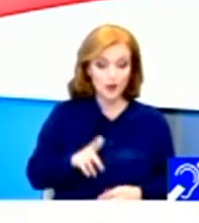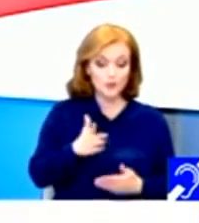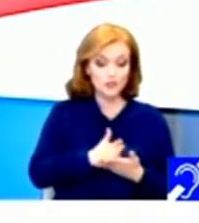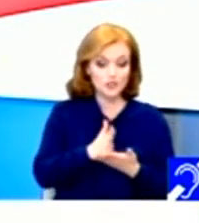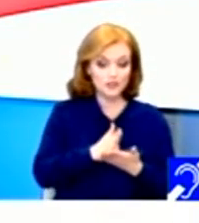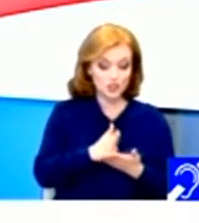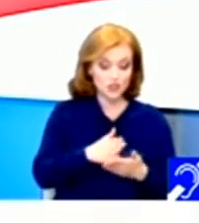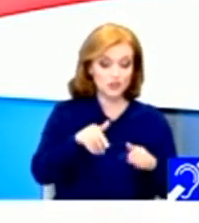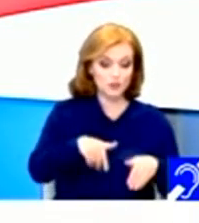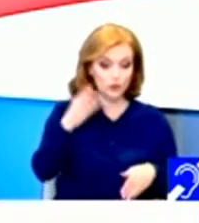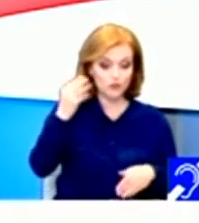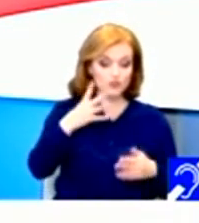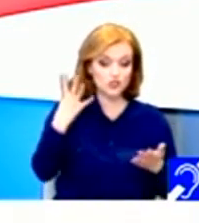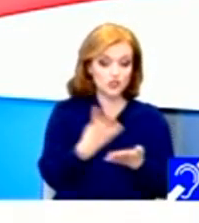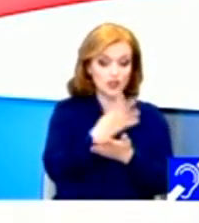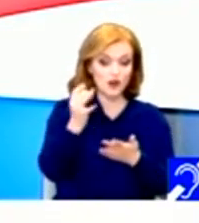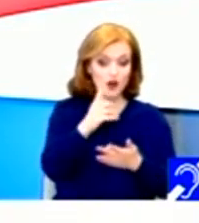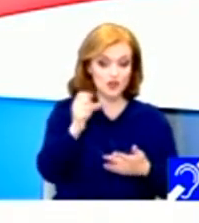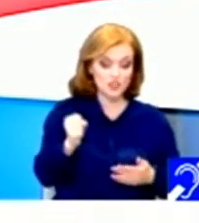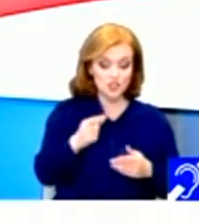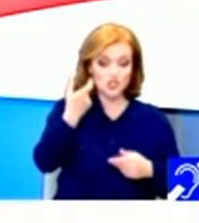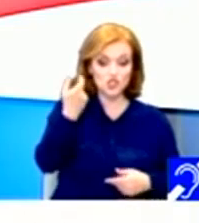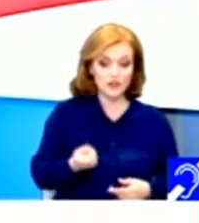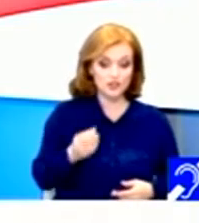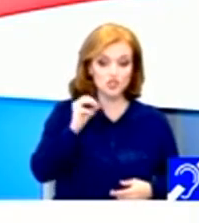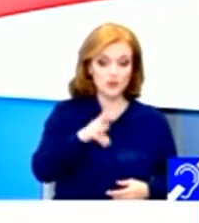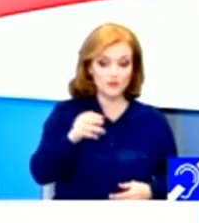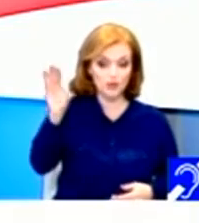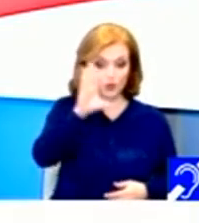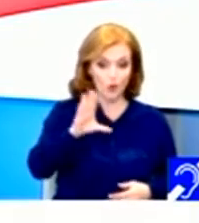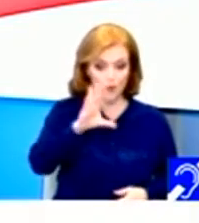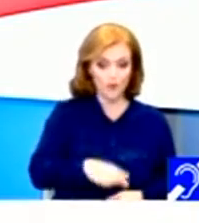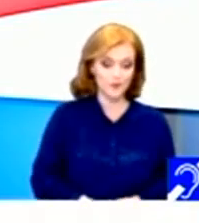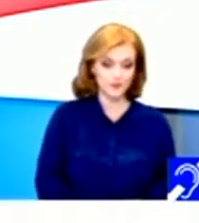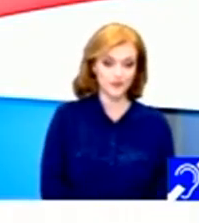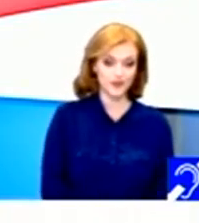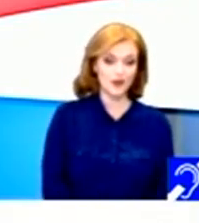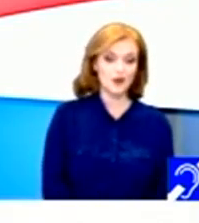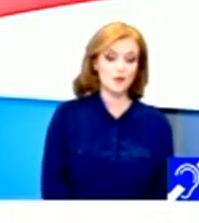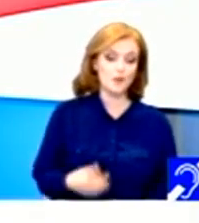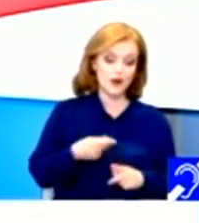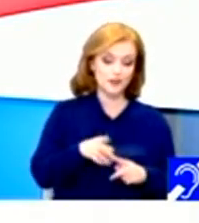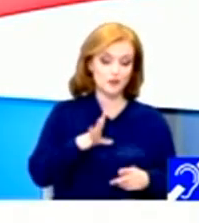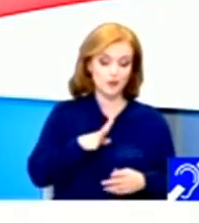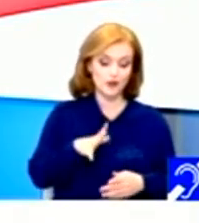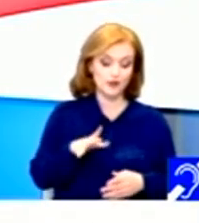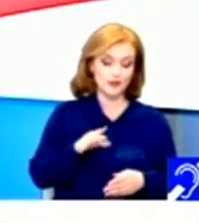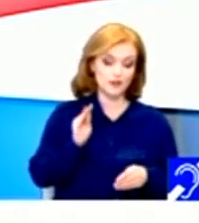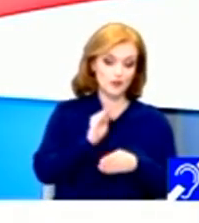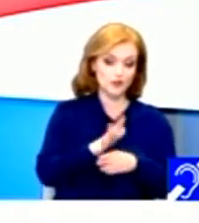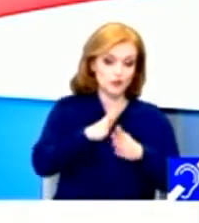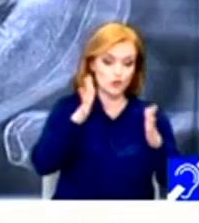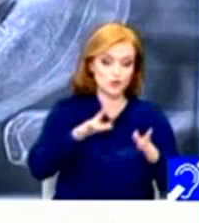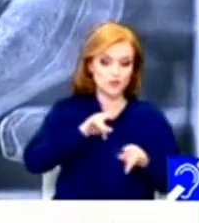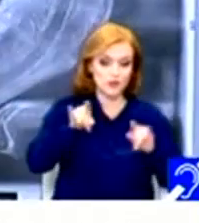serviciile autohtone sunt de 4 ori mai ieftine decât cele europene. La asta se adaugă și apariția mai multor curse low-cost spre Chișinău.